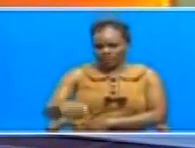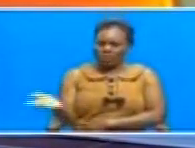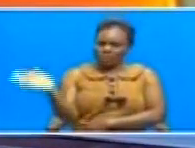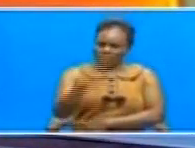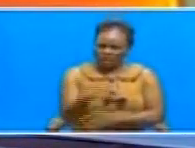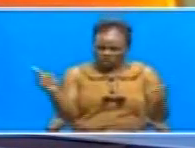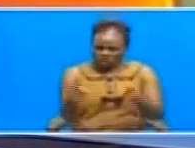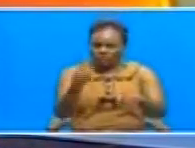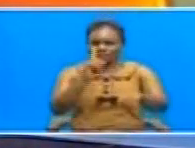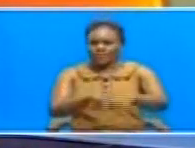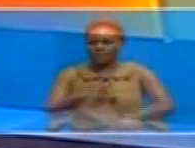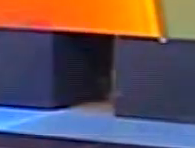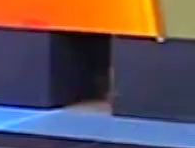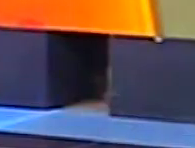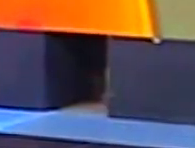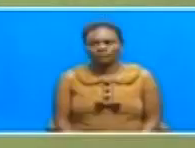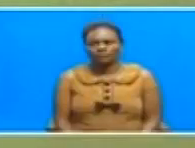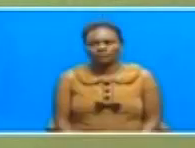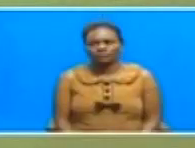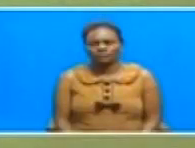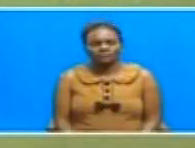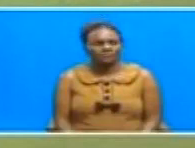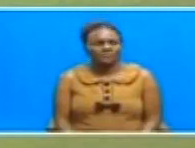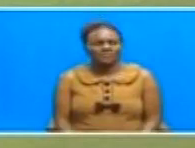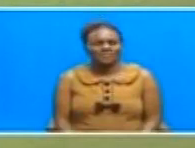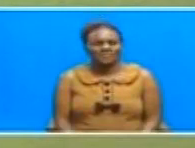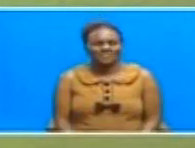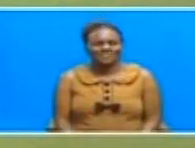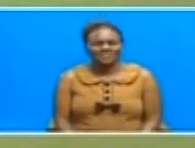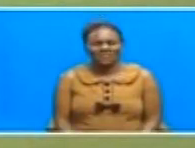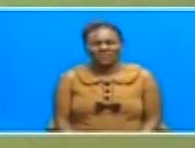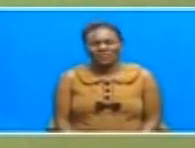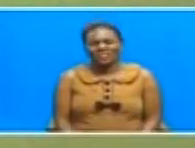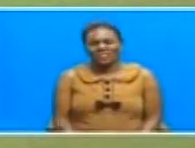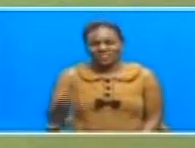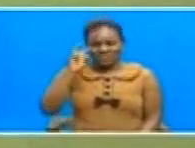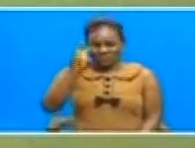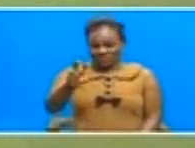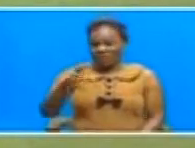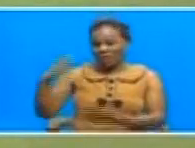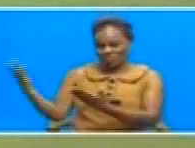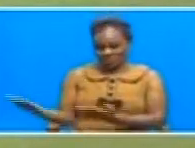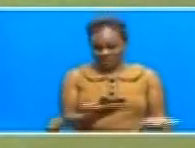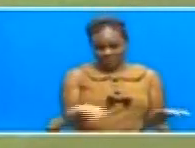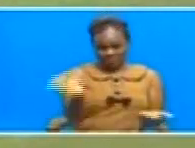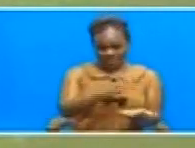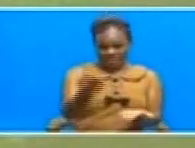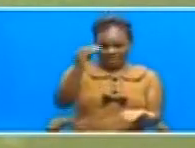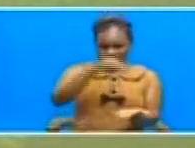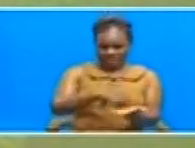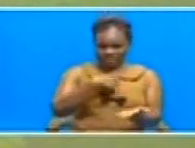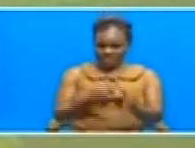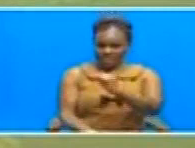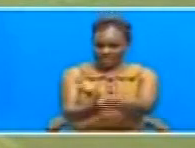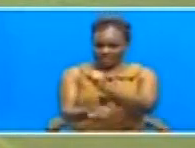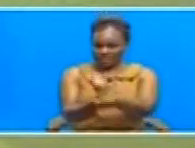kwenye mdoso kwa mrefu. Na mtazamaji, karibu tena. Kama nilivyokuelezea kabla